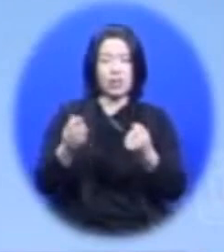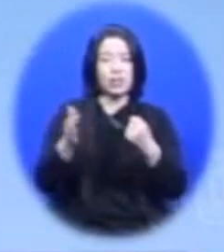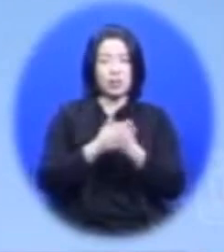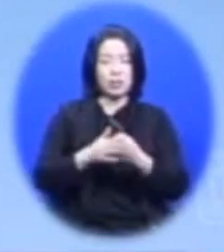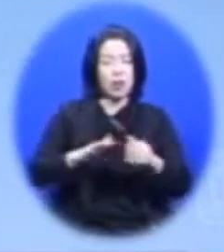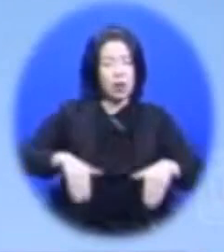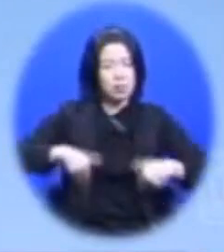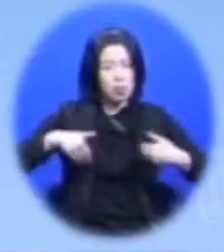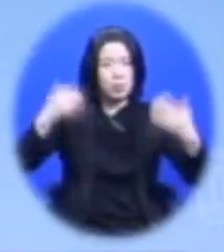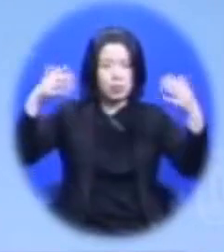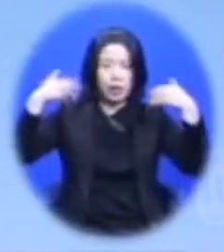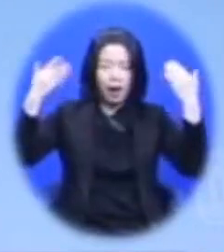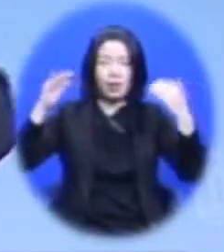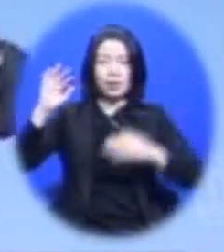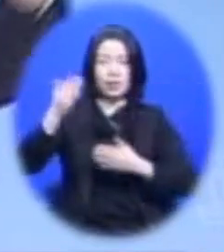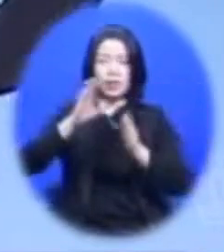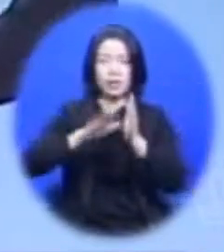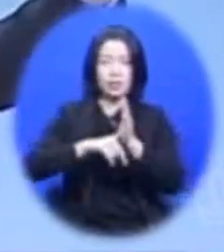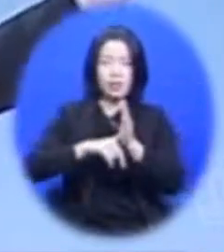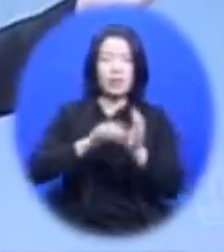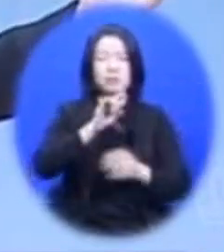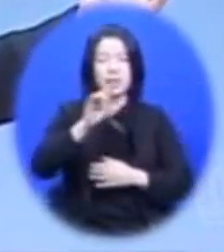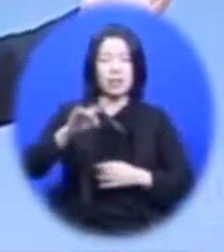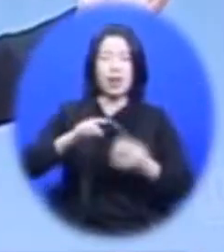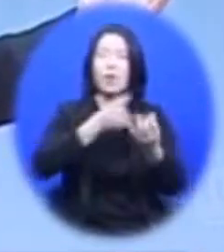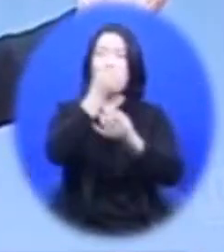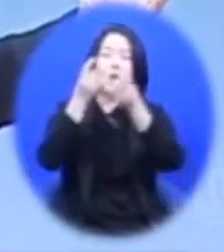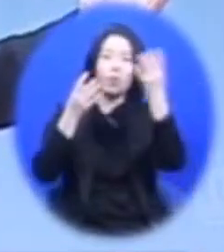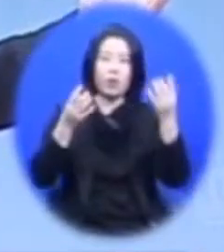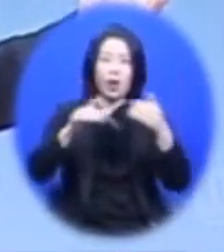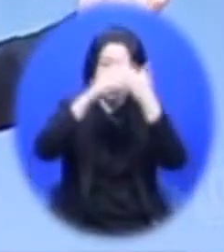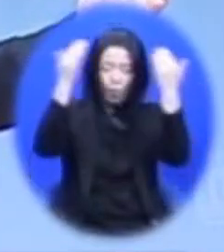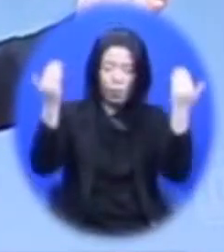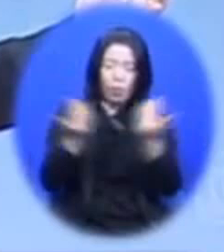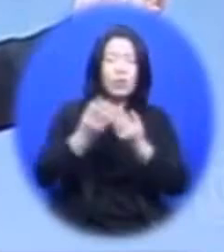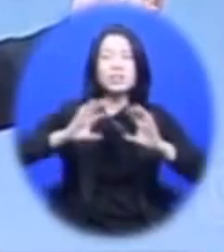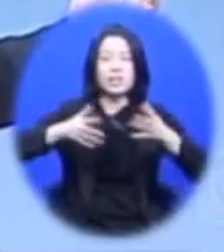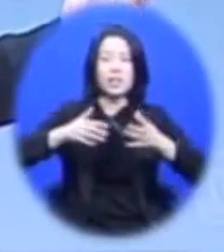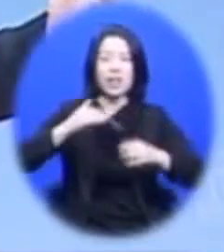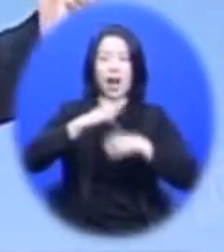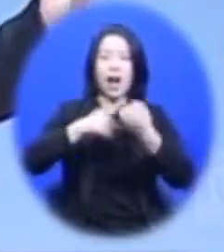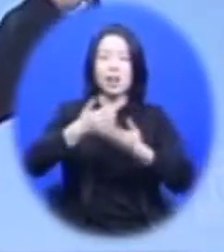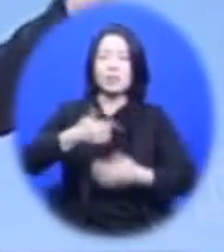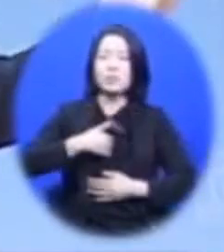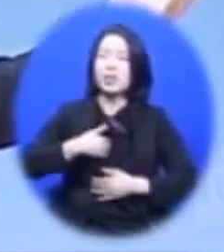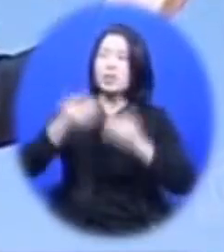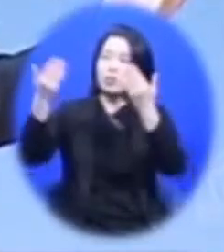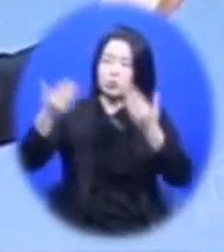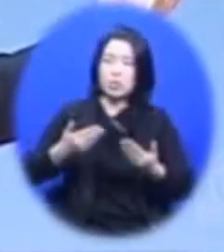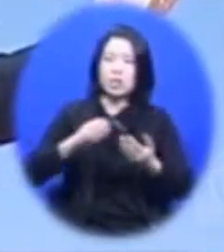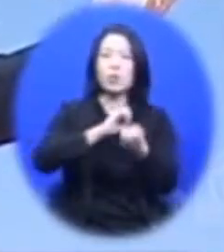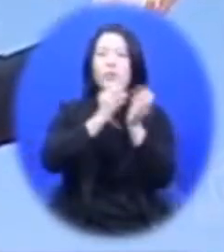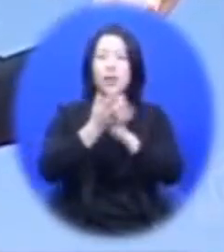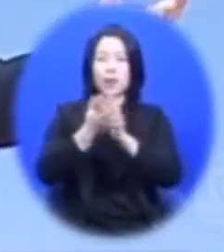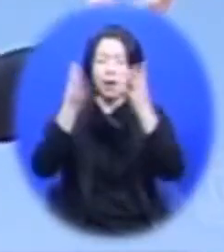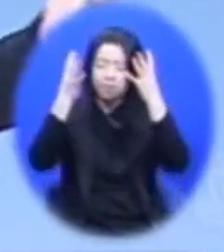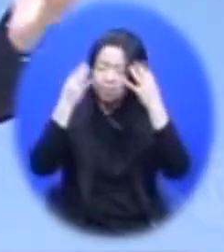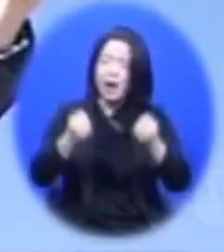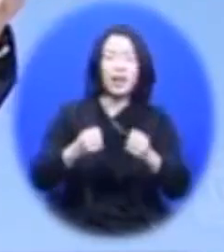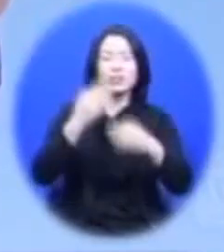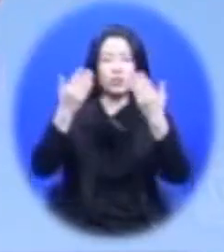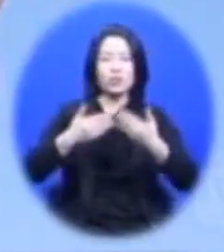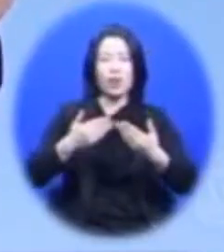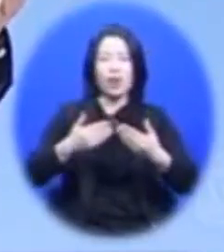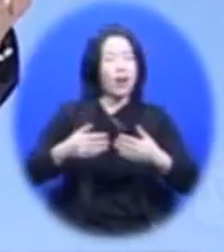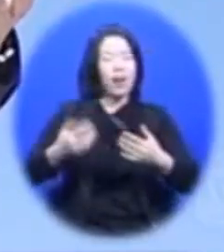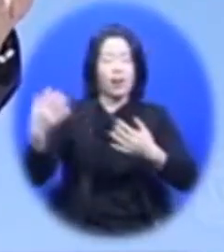때마다 황홀했다고 그래요. 온 세상에 하나님이 나에게 주신 꽃다발, 주셔도 너무 많이 주셔요. 주체할 수 없이